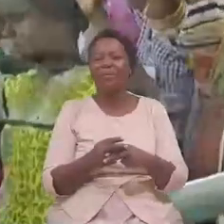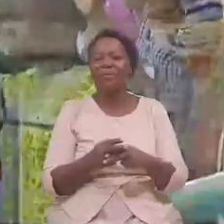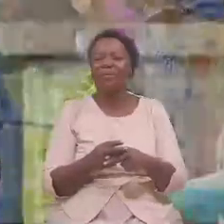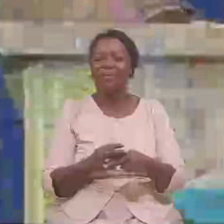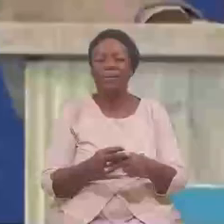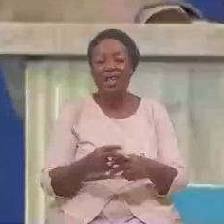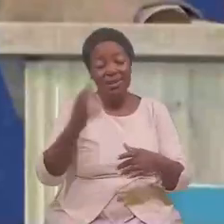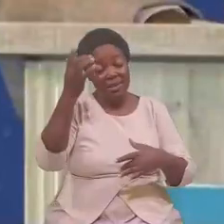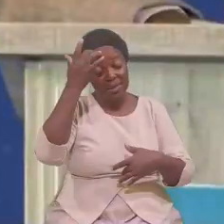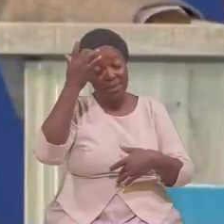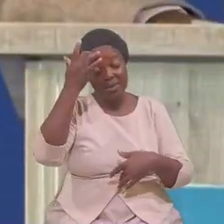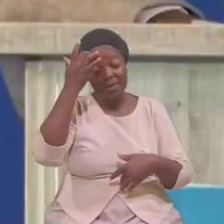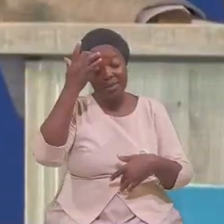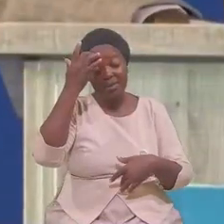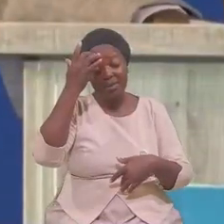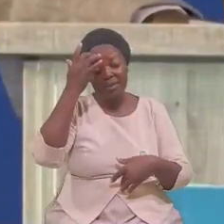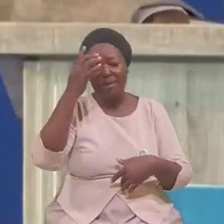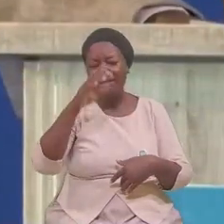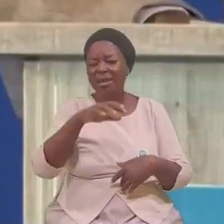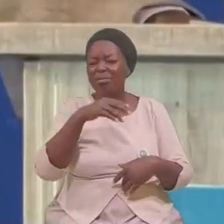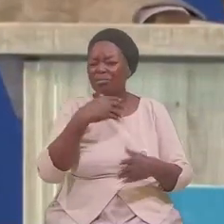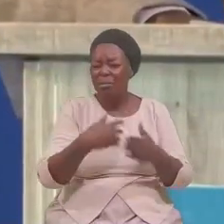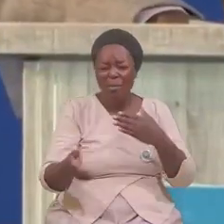maladie, quel que soit le nom,